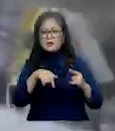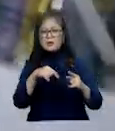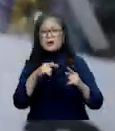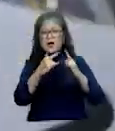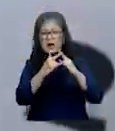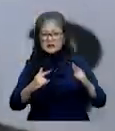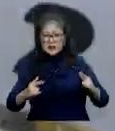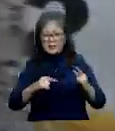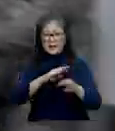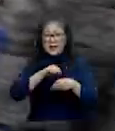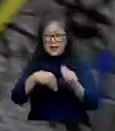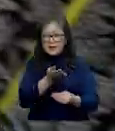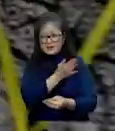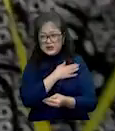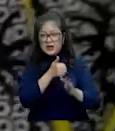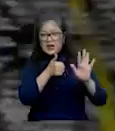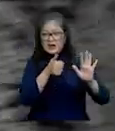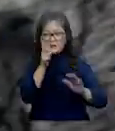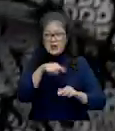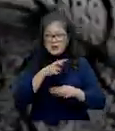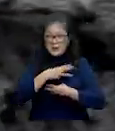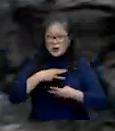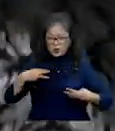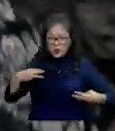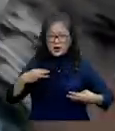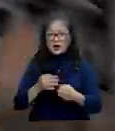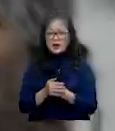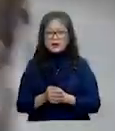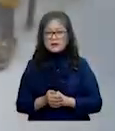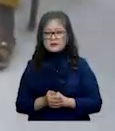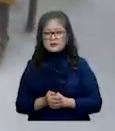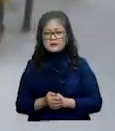kloter 6 dari Kabupaten Pamekasan dan Kabupaten Pacitan.